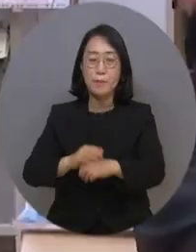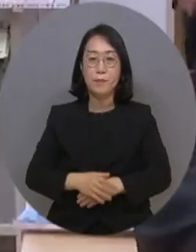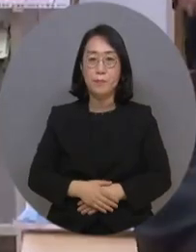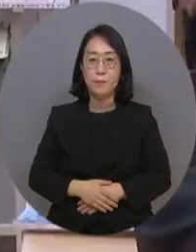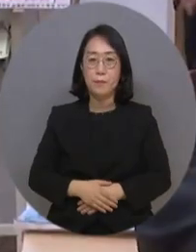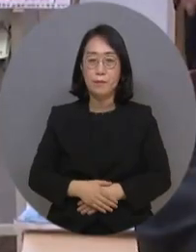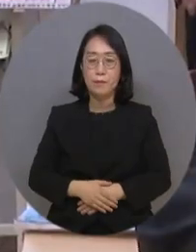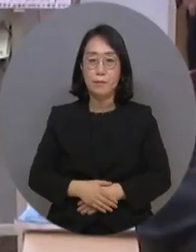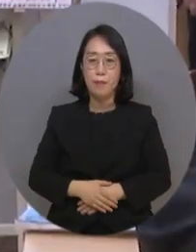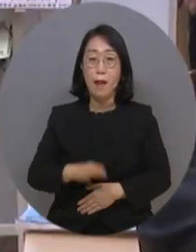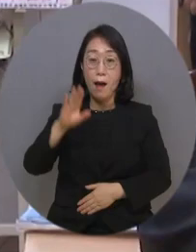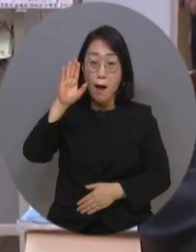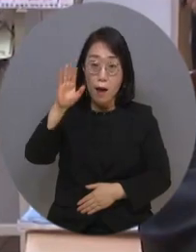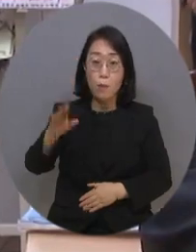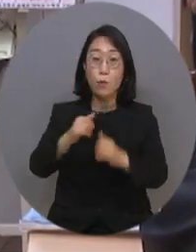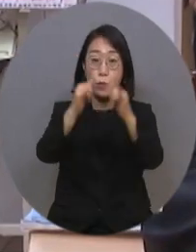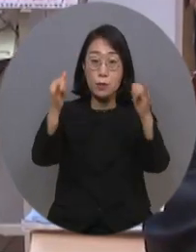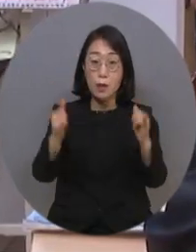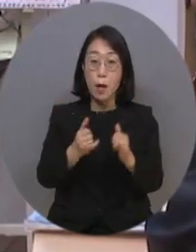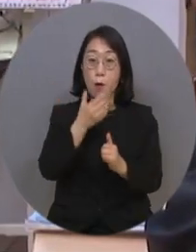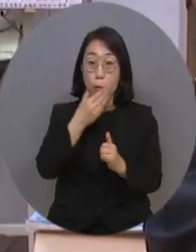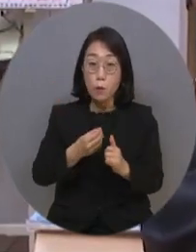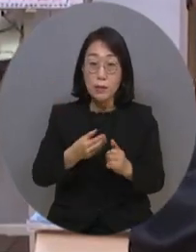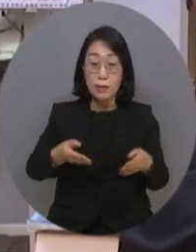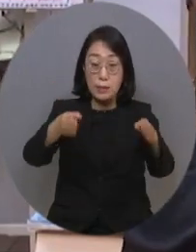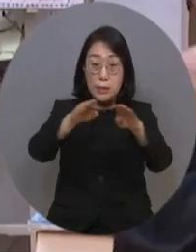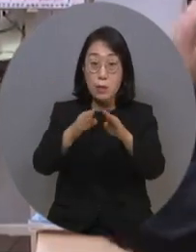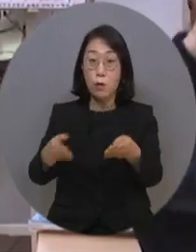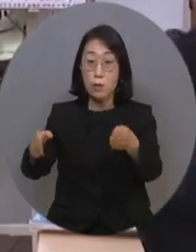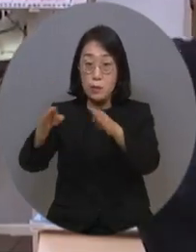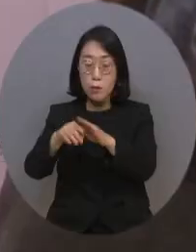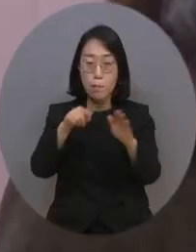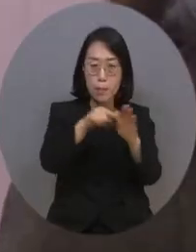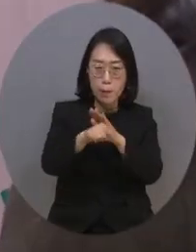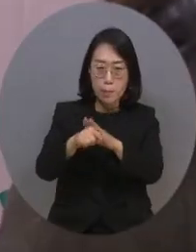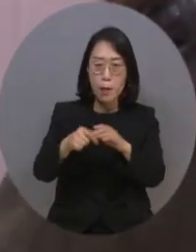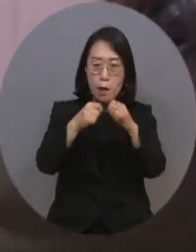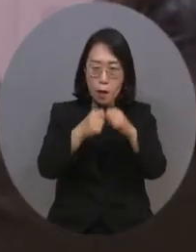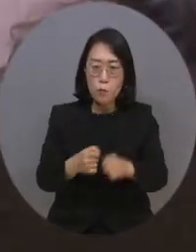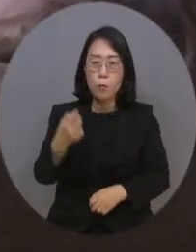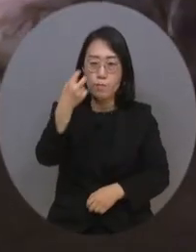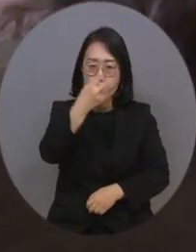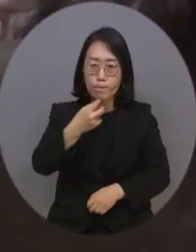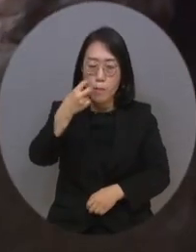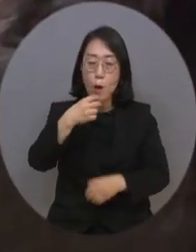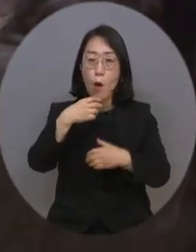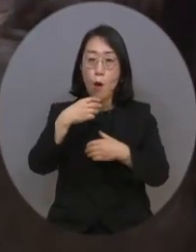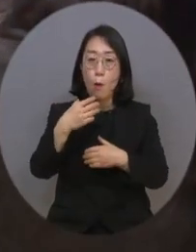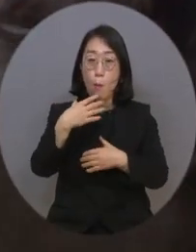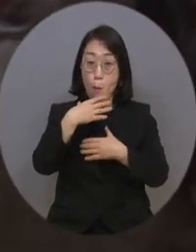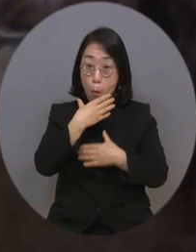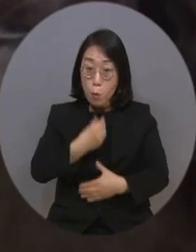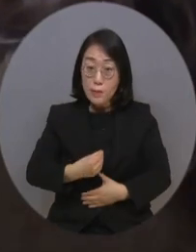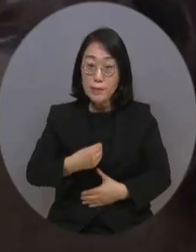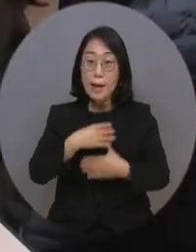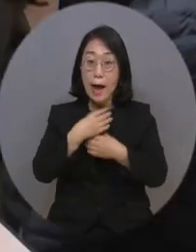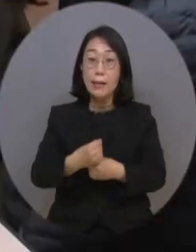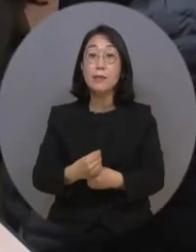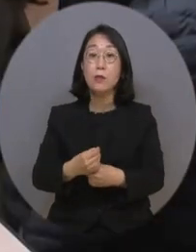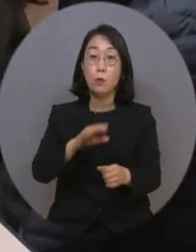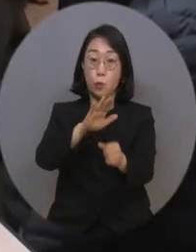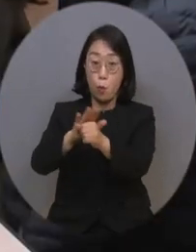정시장은 앞으로 사회복지시설의 남방 상태를 수시로 점검하고 시설에 복지 안정만 구축에 더욱